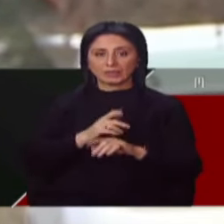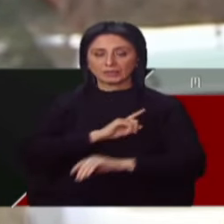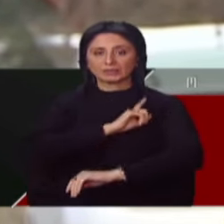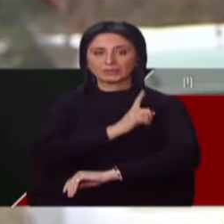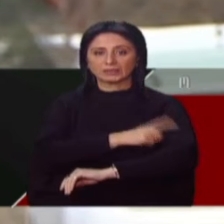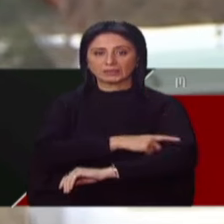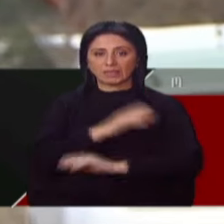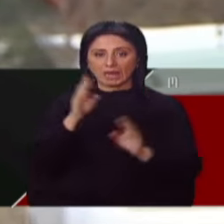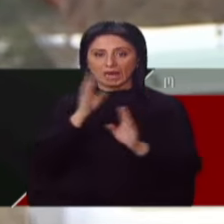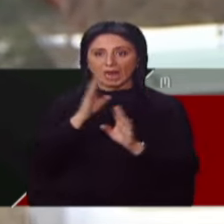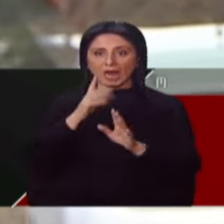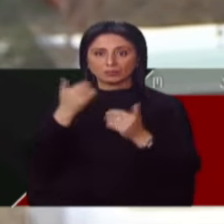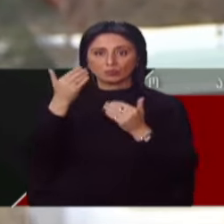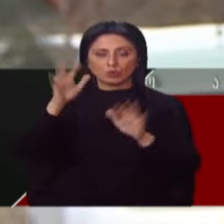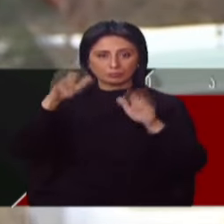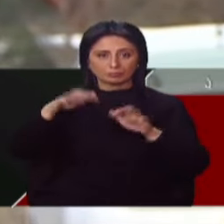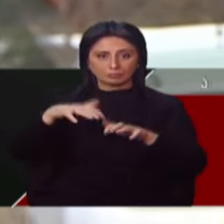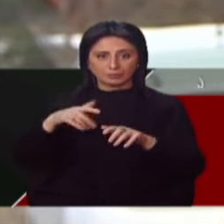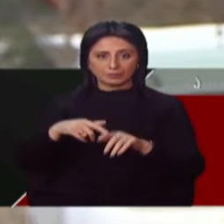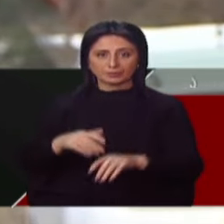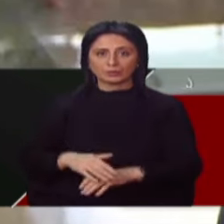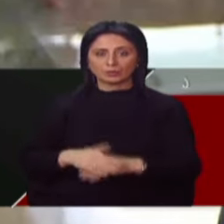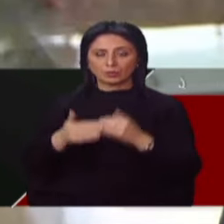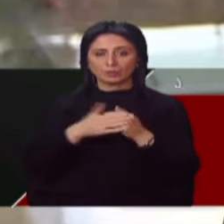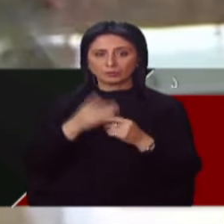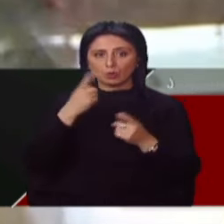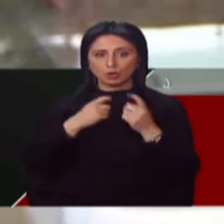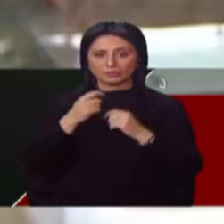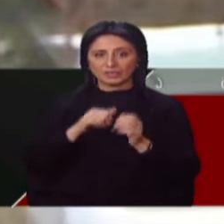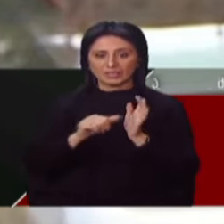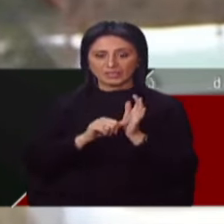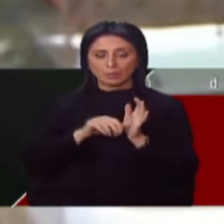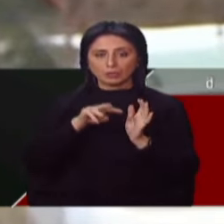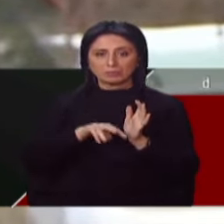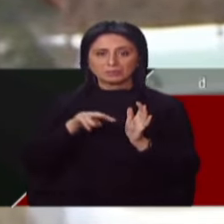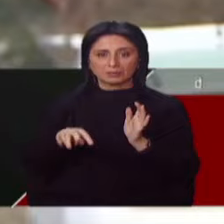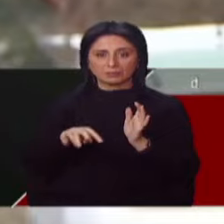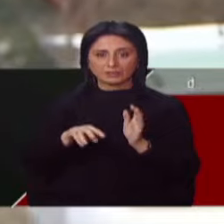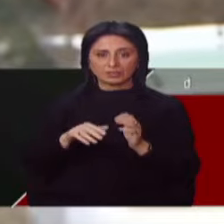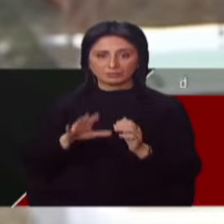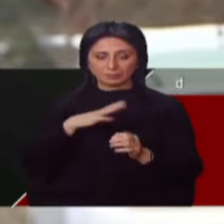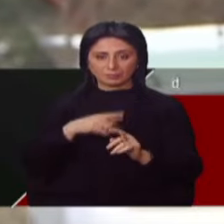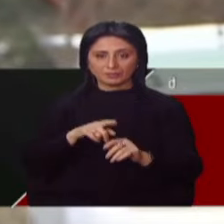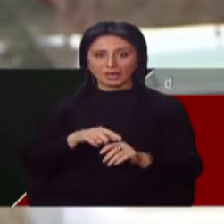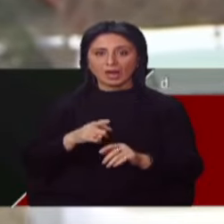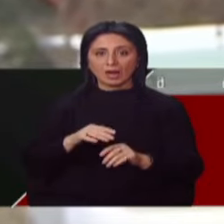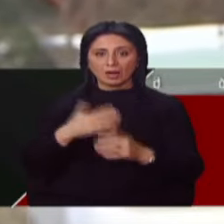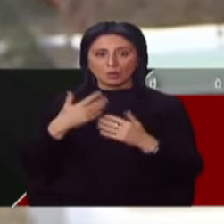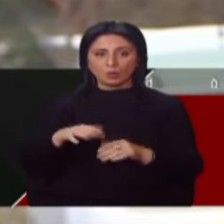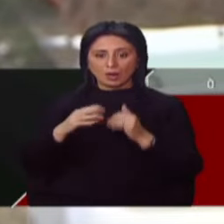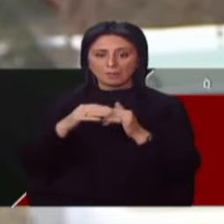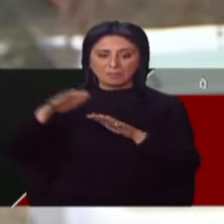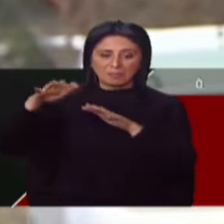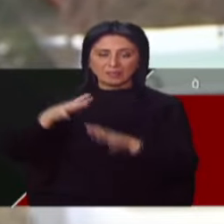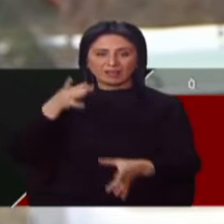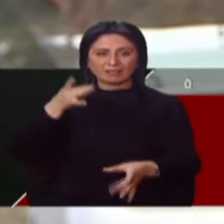ძლიერი ატმოსფერული ნალექები, უახლოეს მონაცემებით 60 მმ შეადგინა. ანუ გადაირეცხა ის